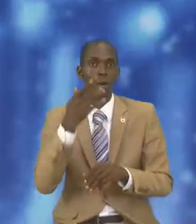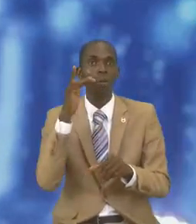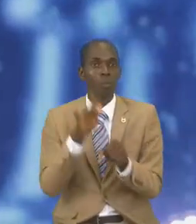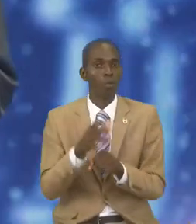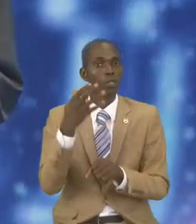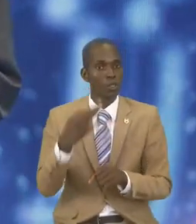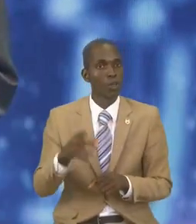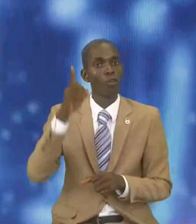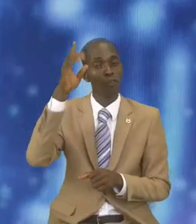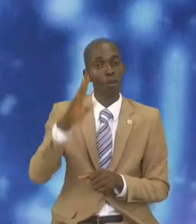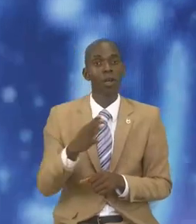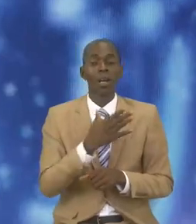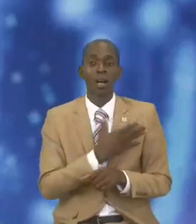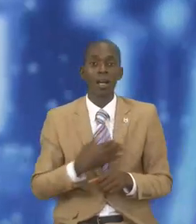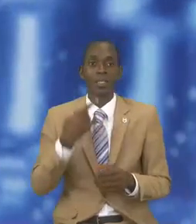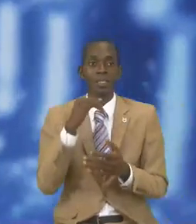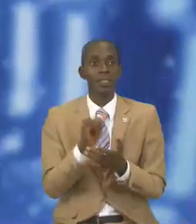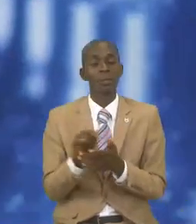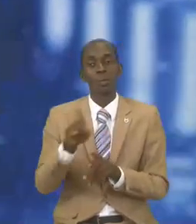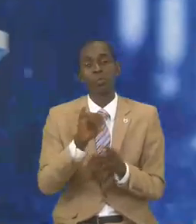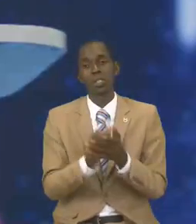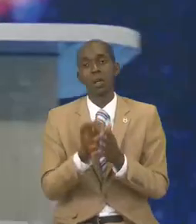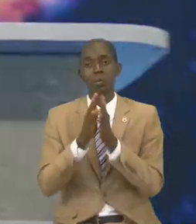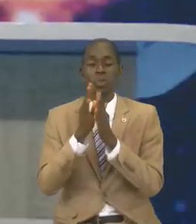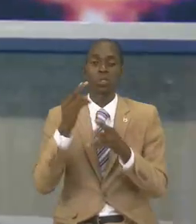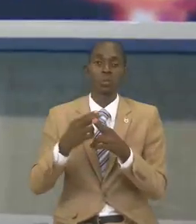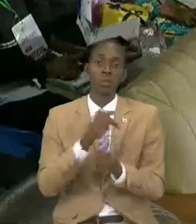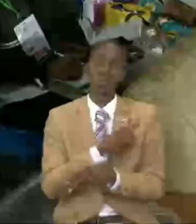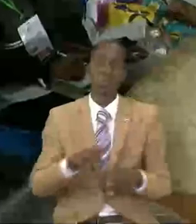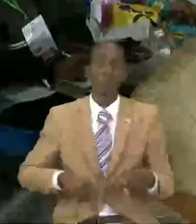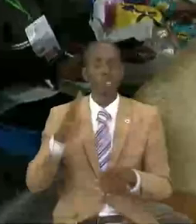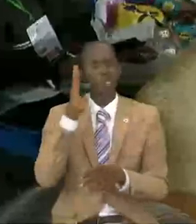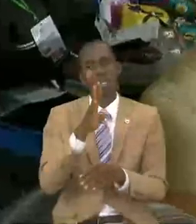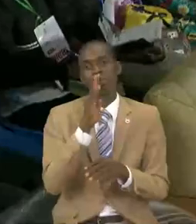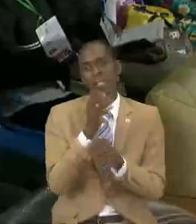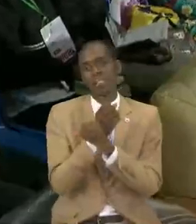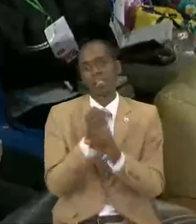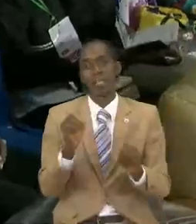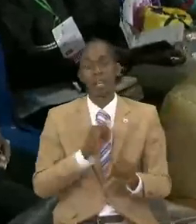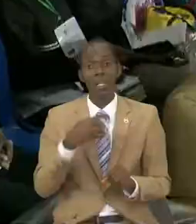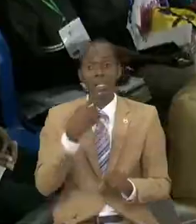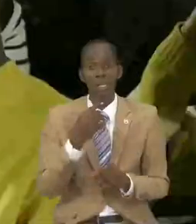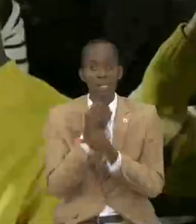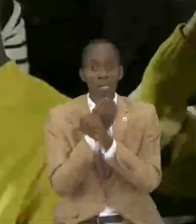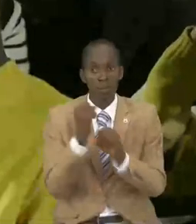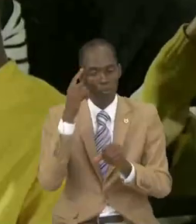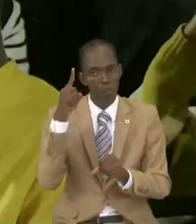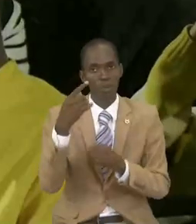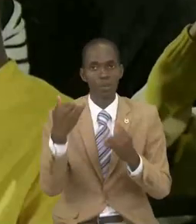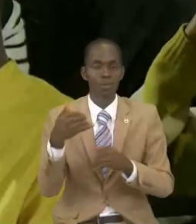invoquera le nom du Seigneur sera sauvé. Le salut pour toi ce soir. J'ai dit le salut pour toi ce